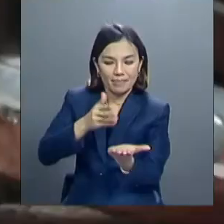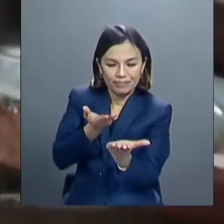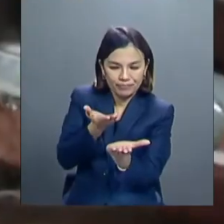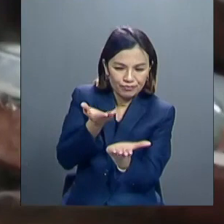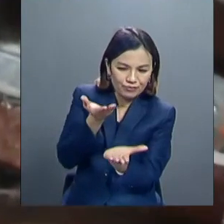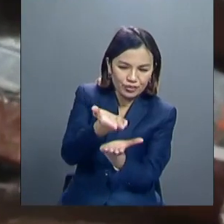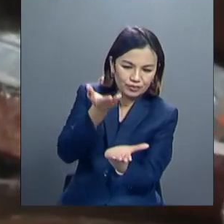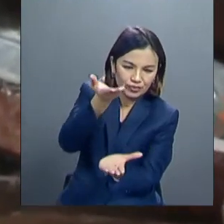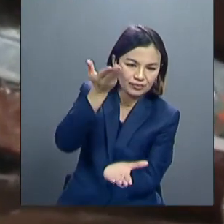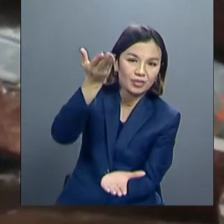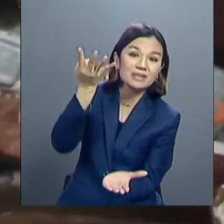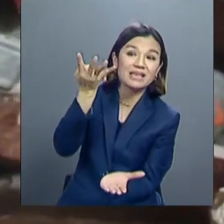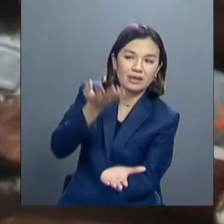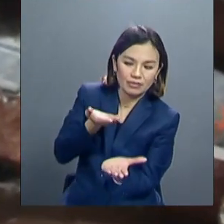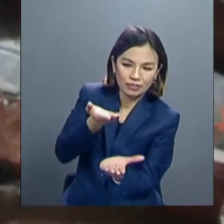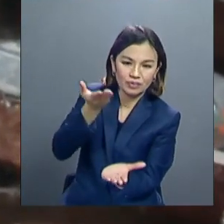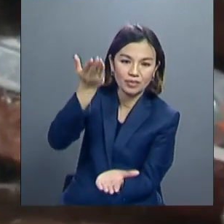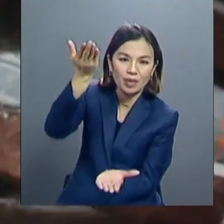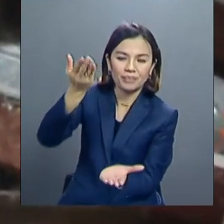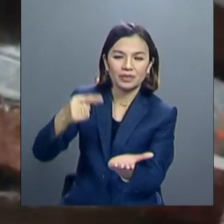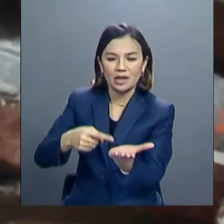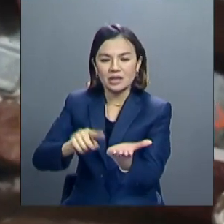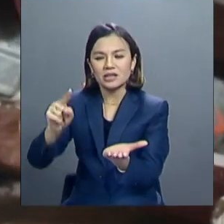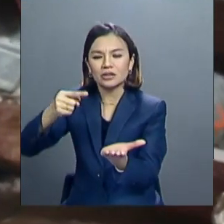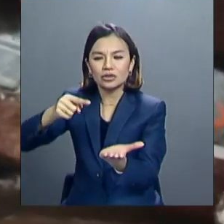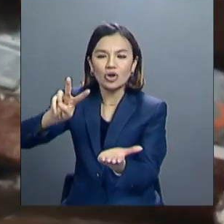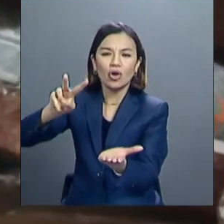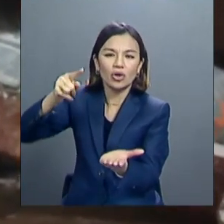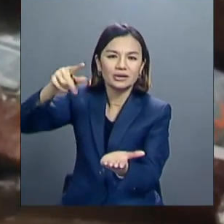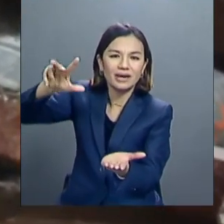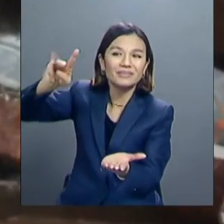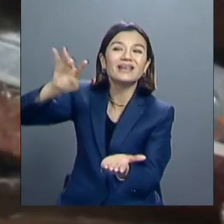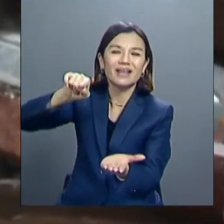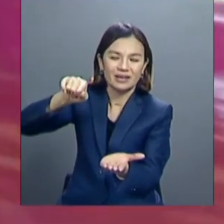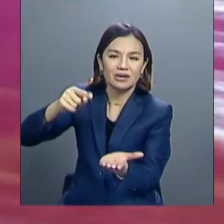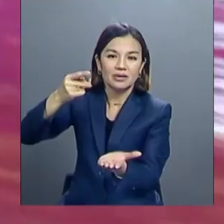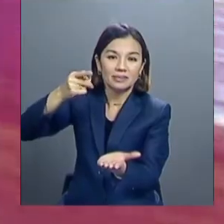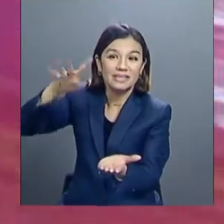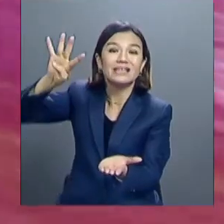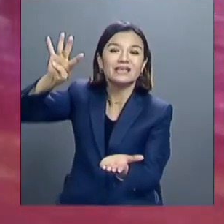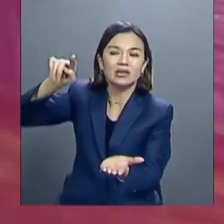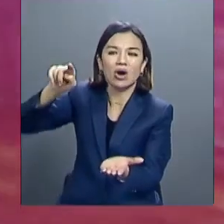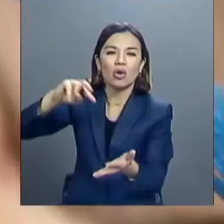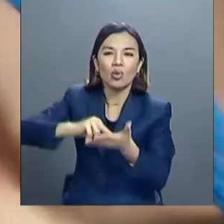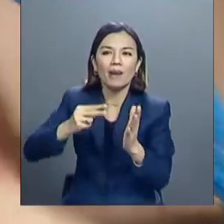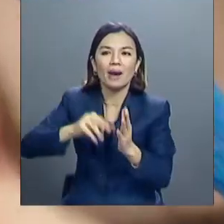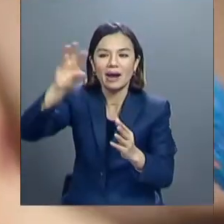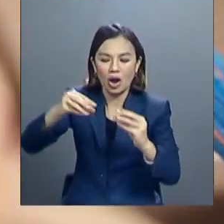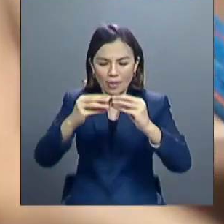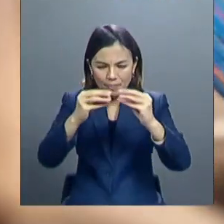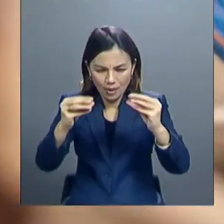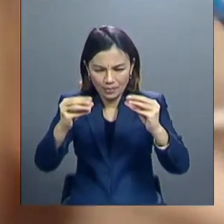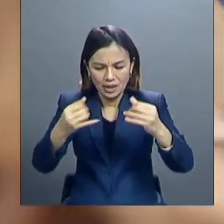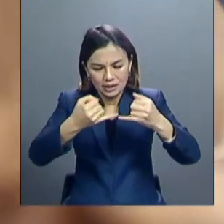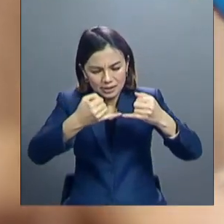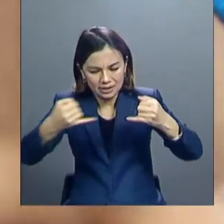อนคนแถวบ้านเขาจะบอกว่านอน1นอน2นอน3พอนอน4สุดท้ายแล้วล่ะก็มาสาวแล้วก็เอามา